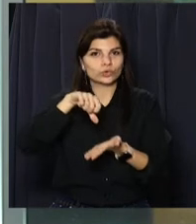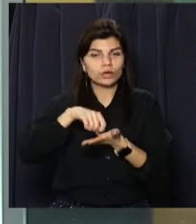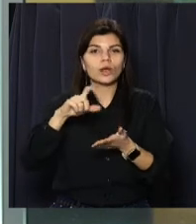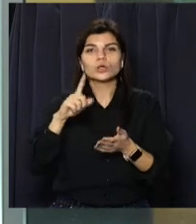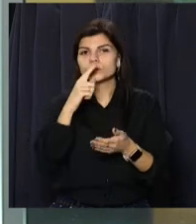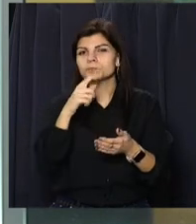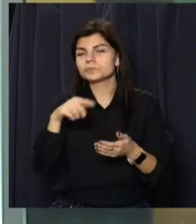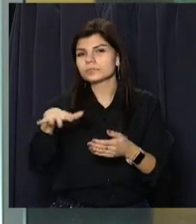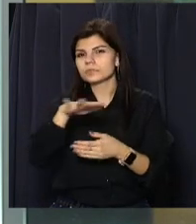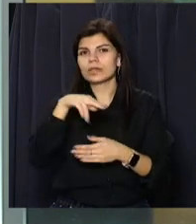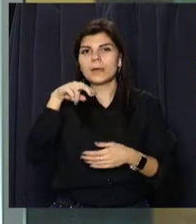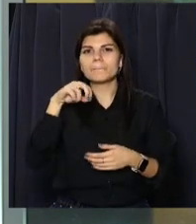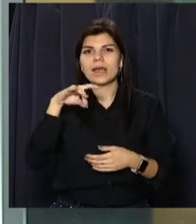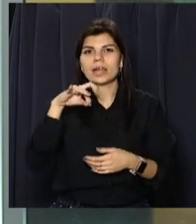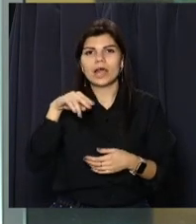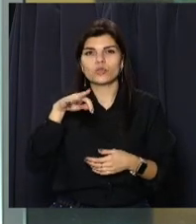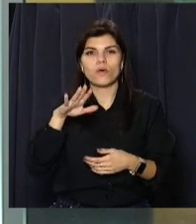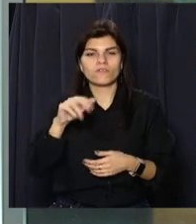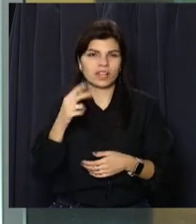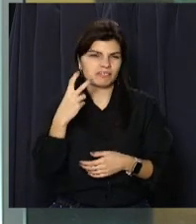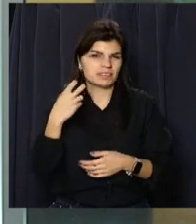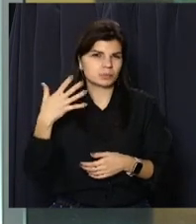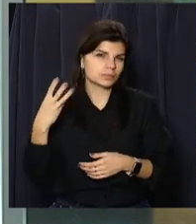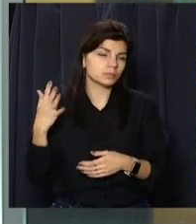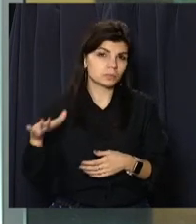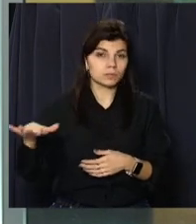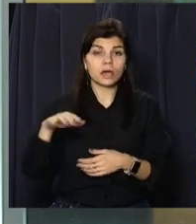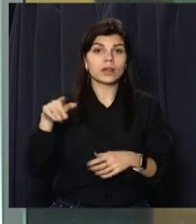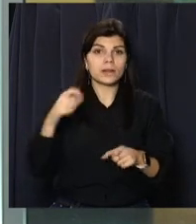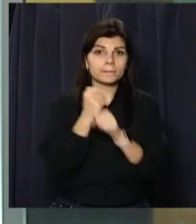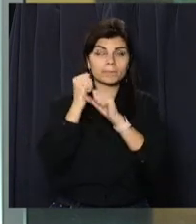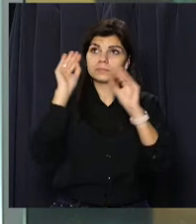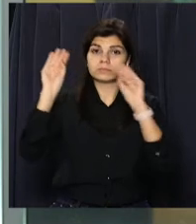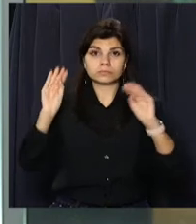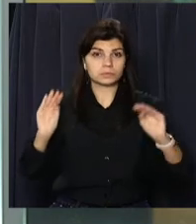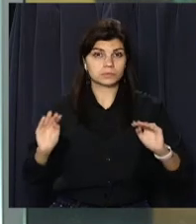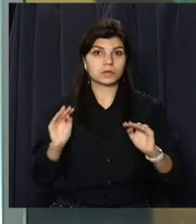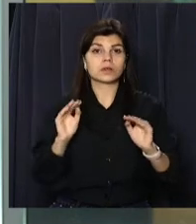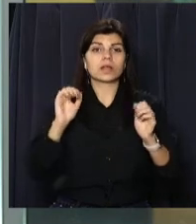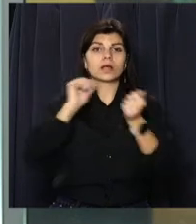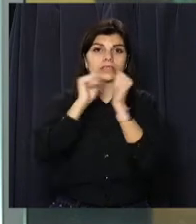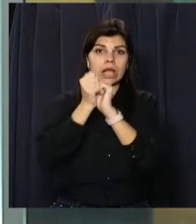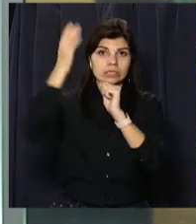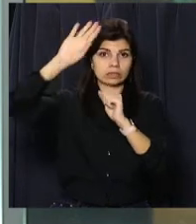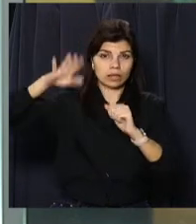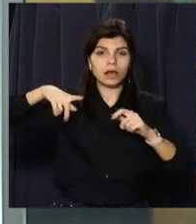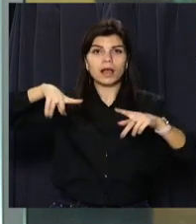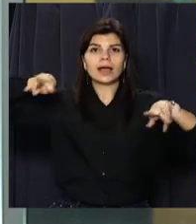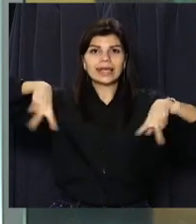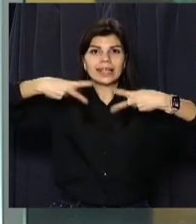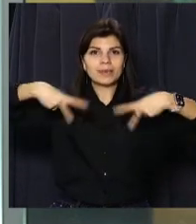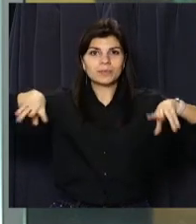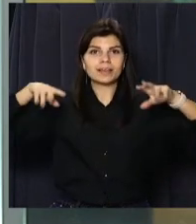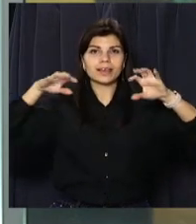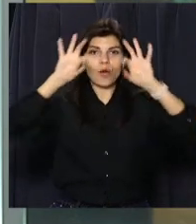на передовій 253. Там змонтували дворівневі конструкції з платформами, скеледром, гімнастичні кільця,